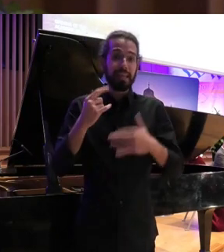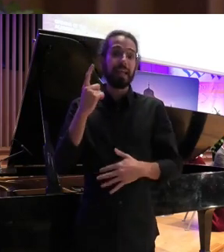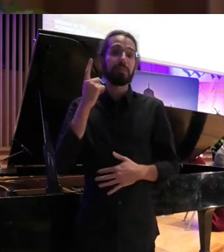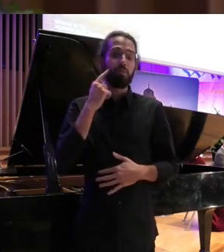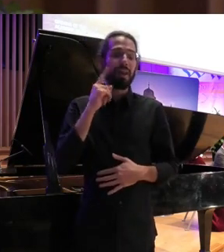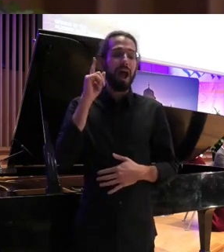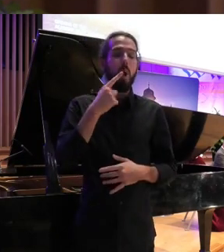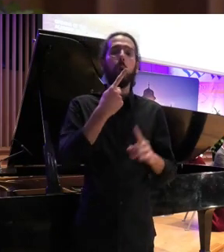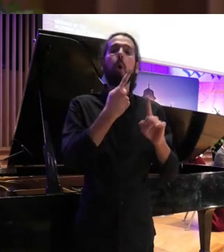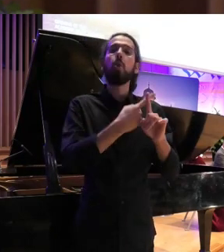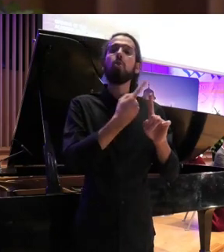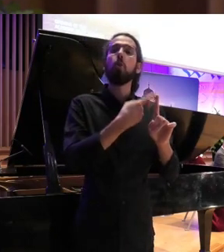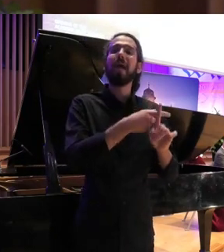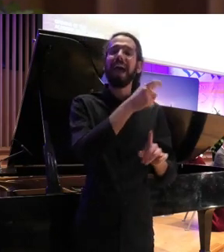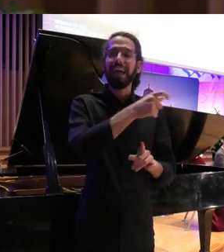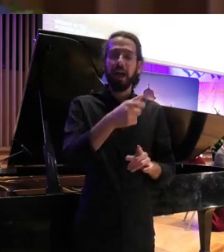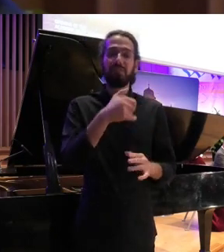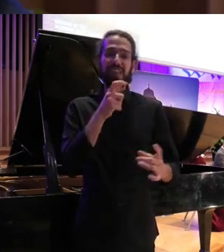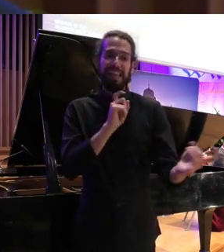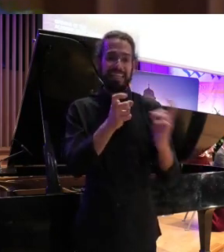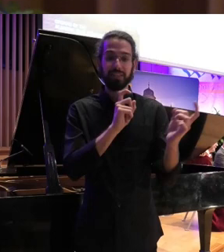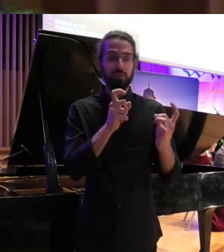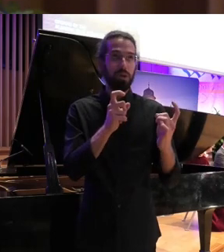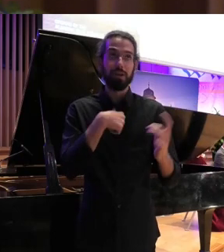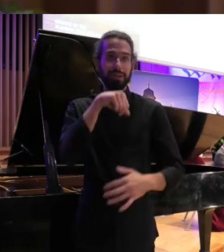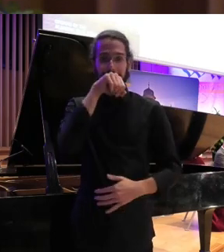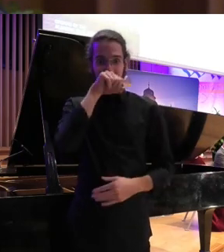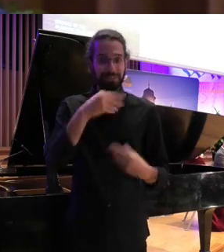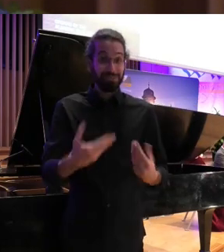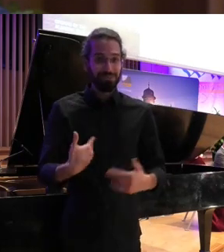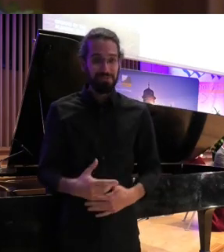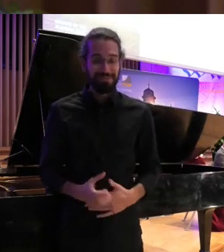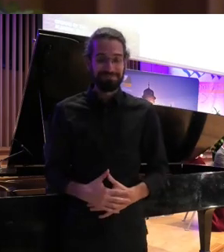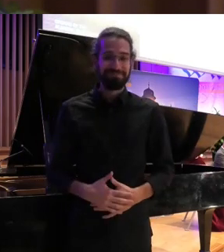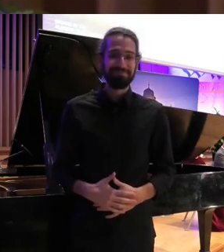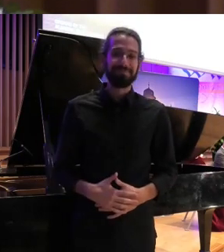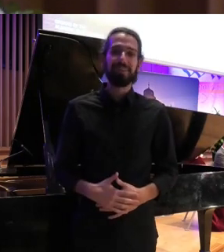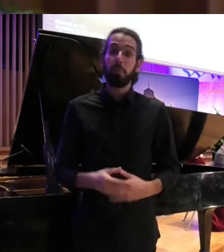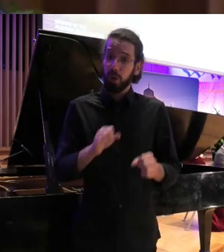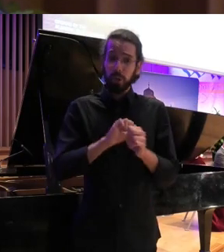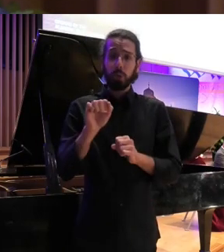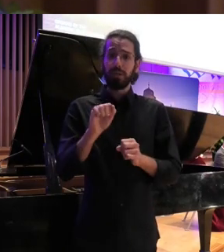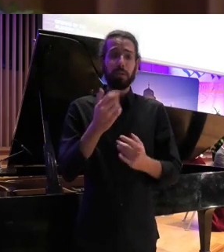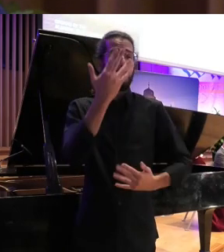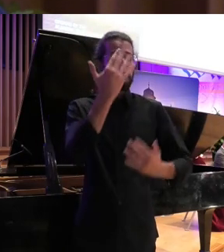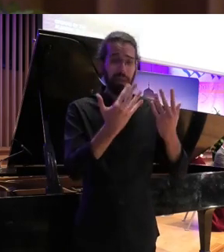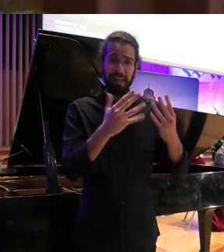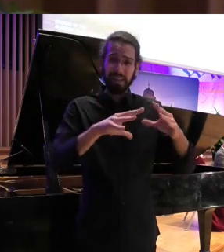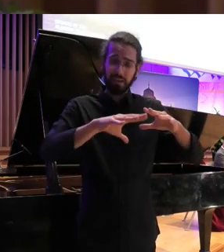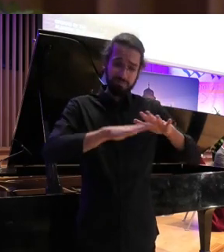Numerikern diskutieren würde, freiwillig unbedingt. Aber sozusagen die gesamte Breite und Tiefe, das ist